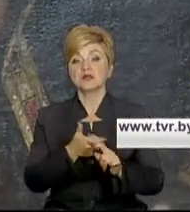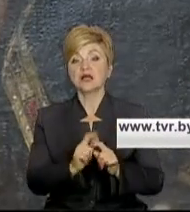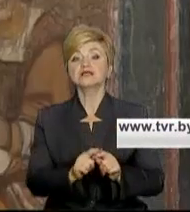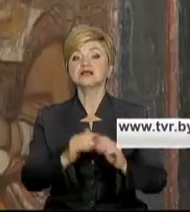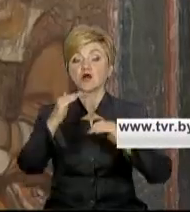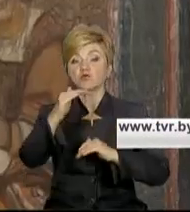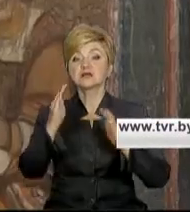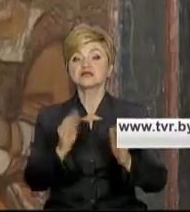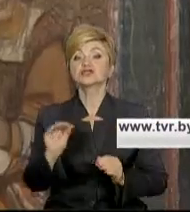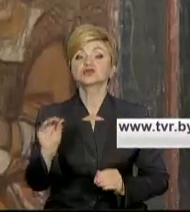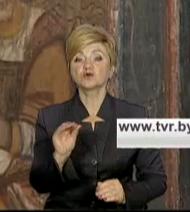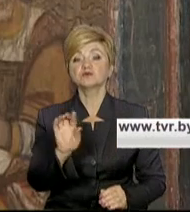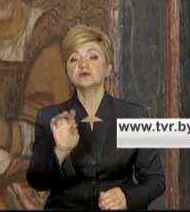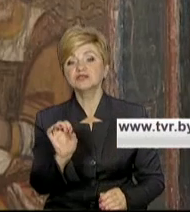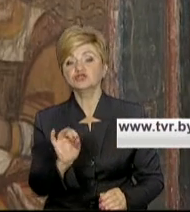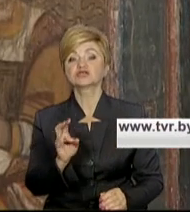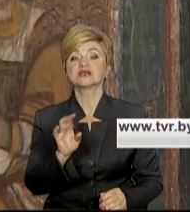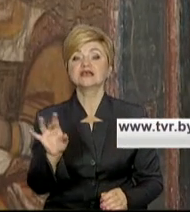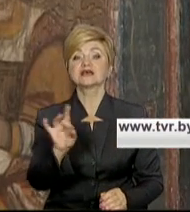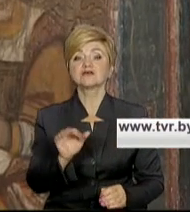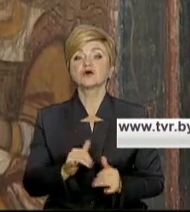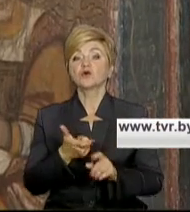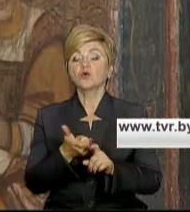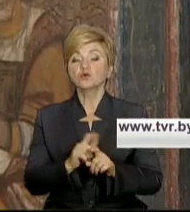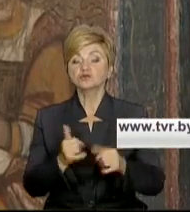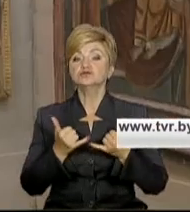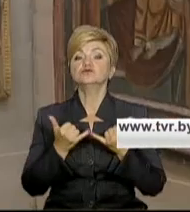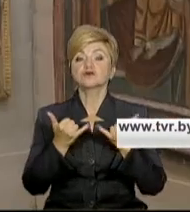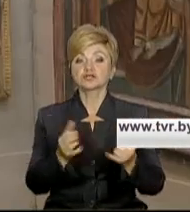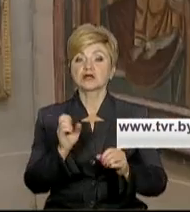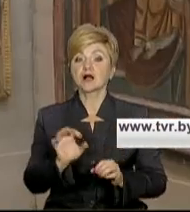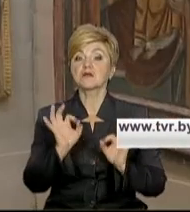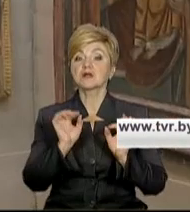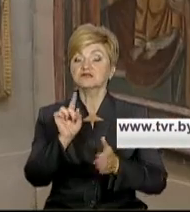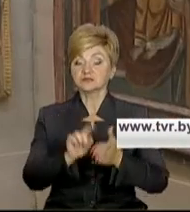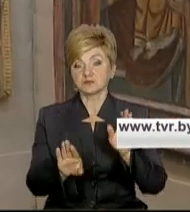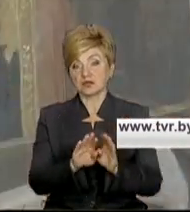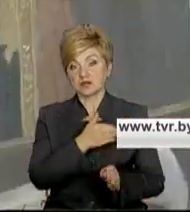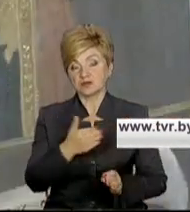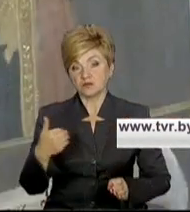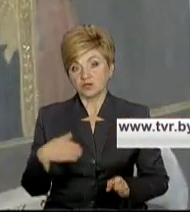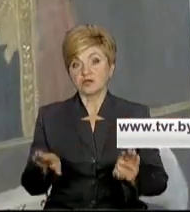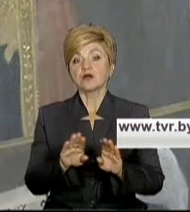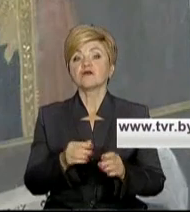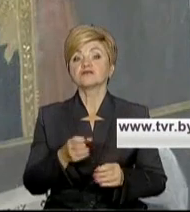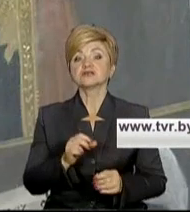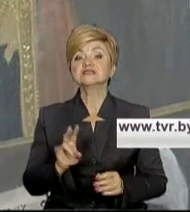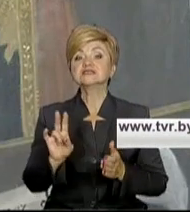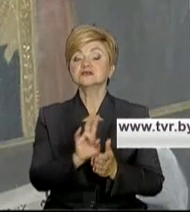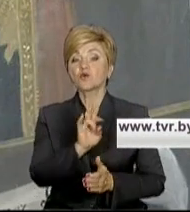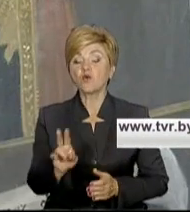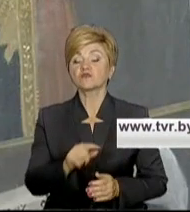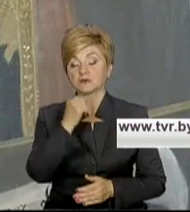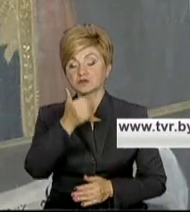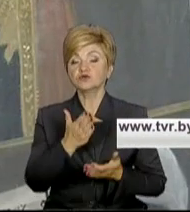Богородицы Жировическая, Буцловская, Белынческая равно почитаются как православными, так и католиками. Отмечу, в церковном году есть еще